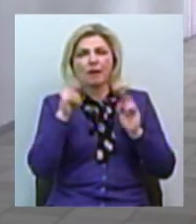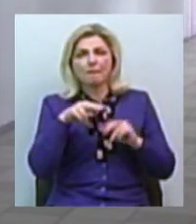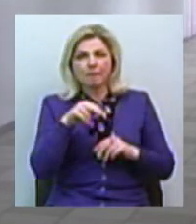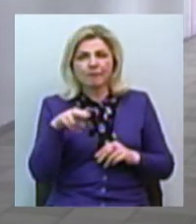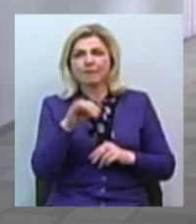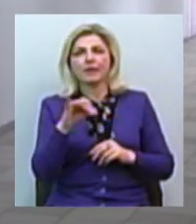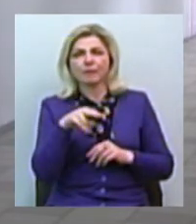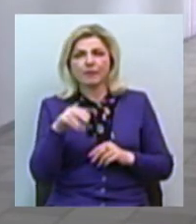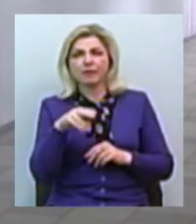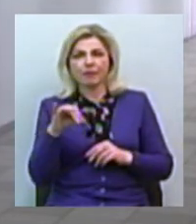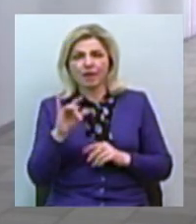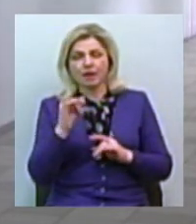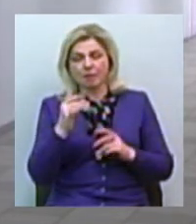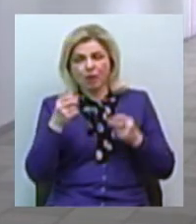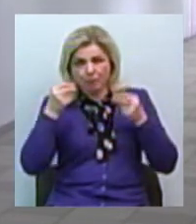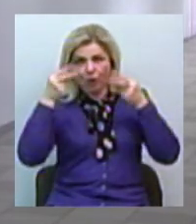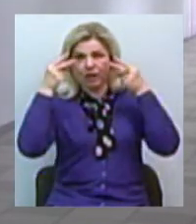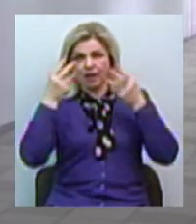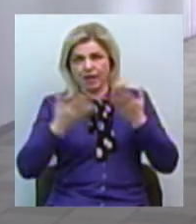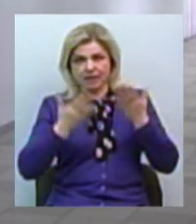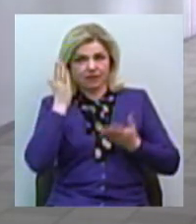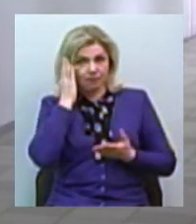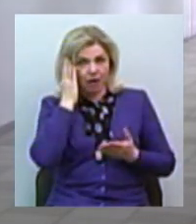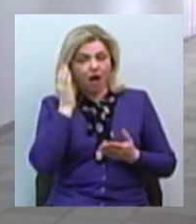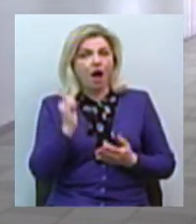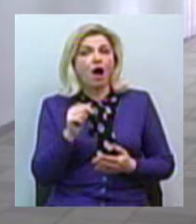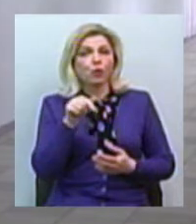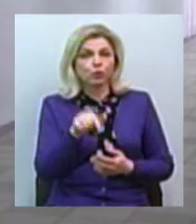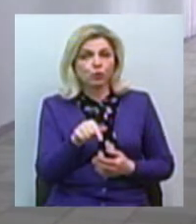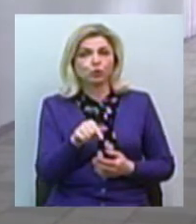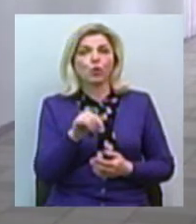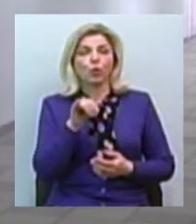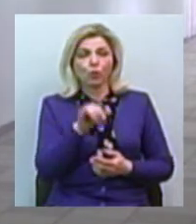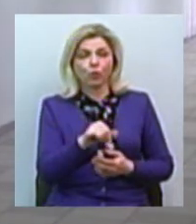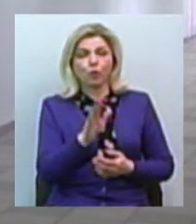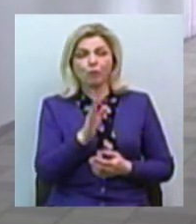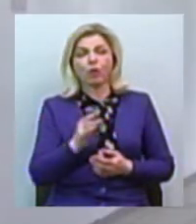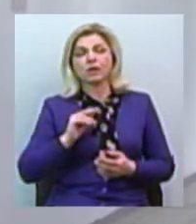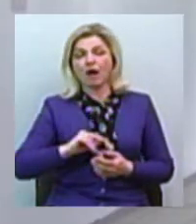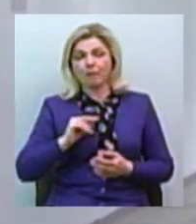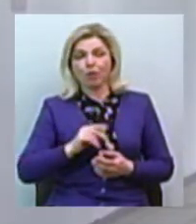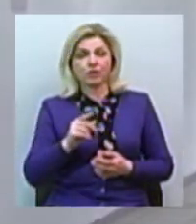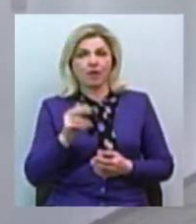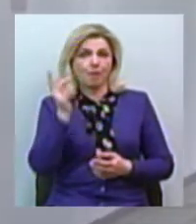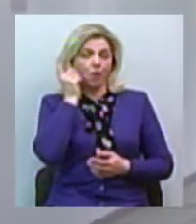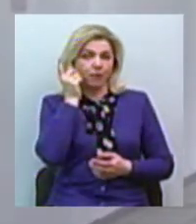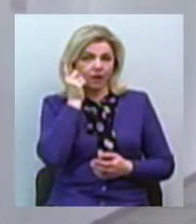І дитина прокидається, якщо спала. А тут у мати буде вібрувати мобільний телефон. Певні шкірні хвороби також